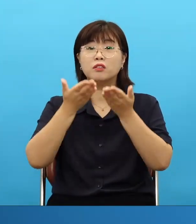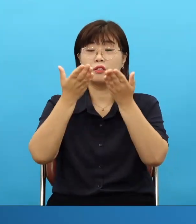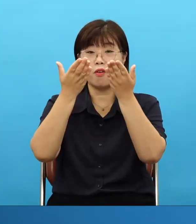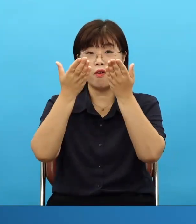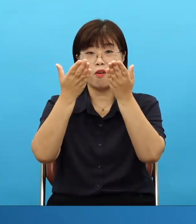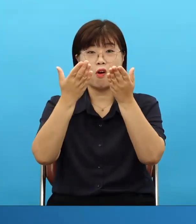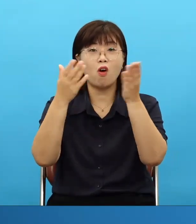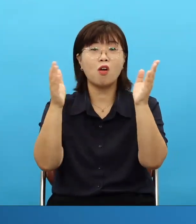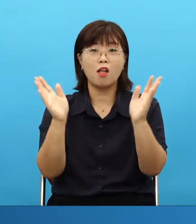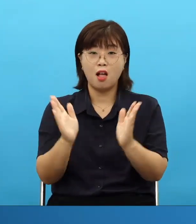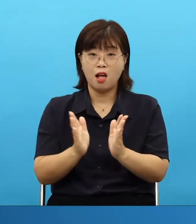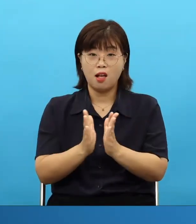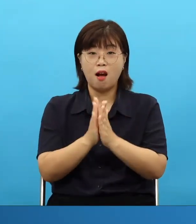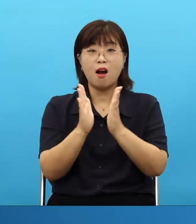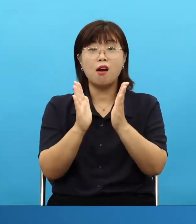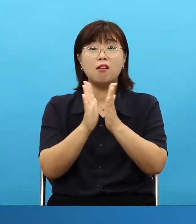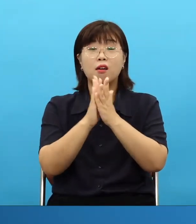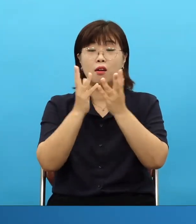찬송하면서